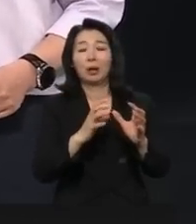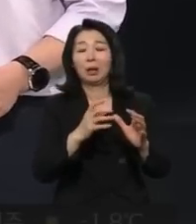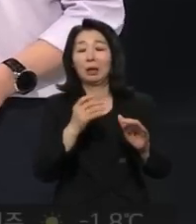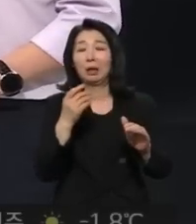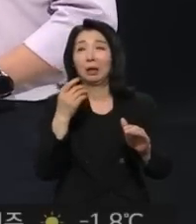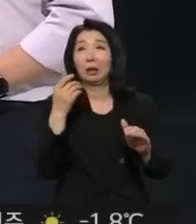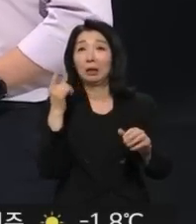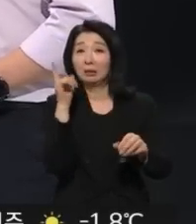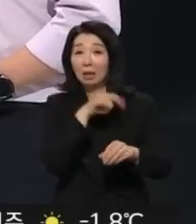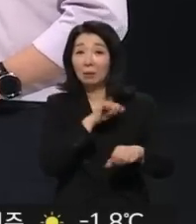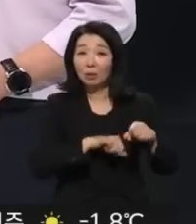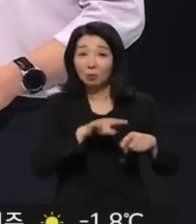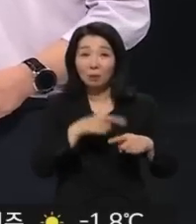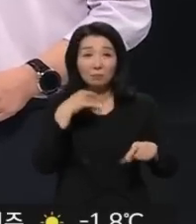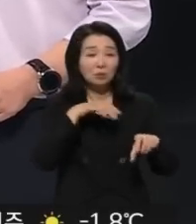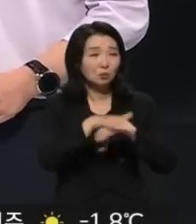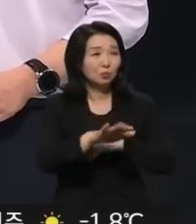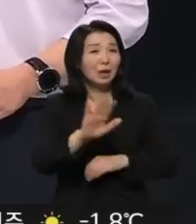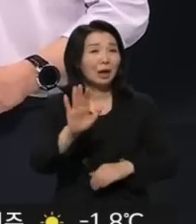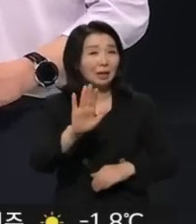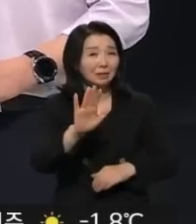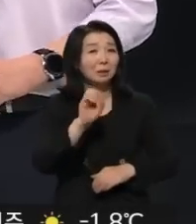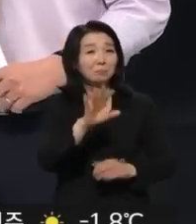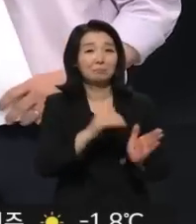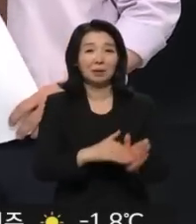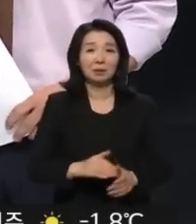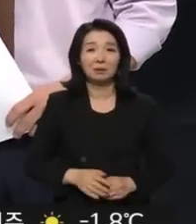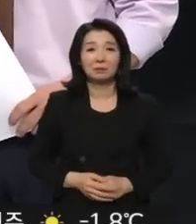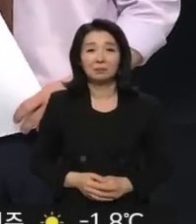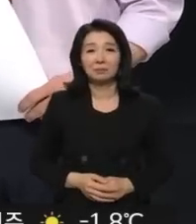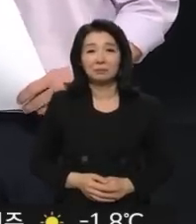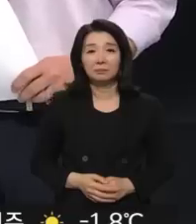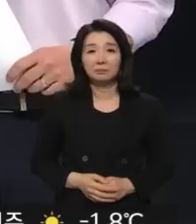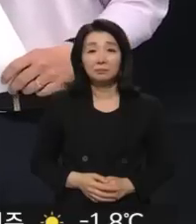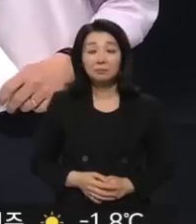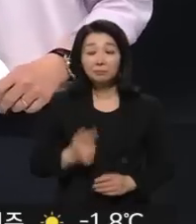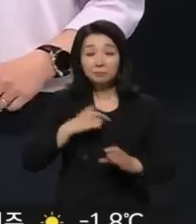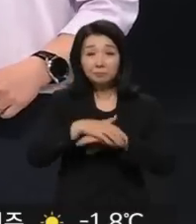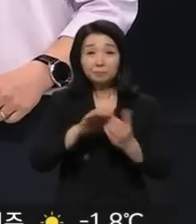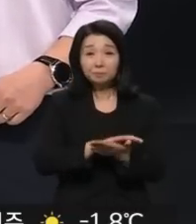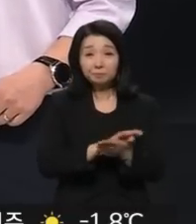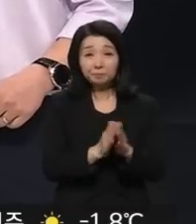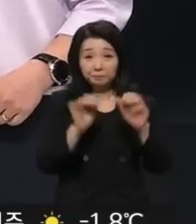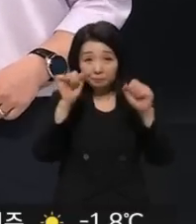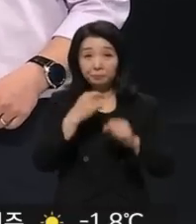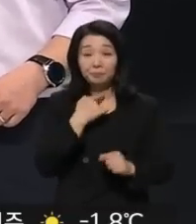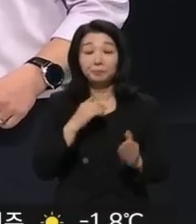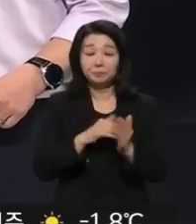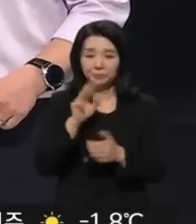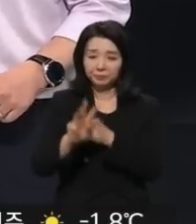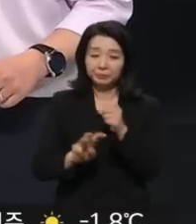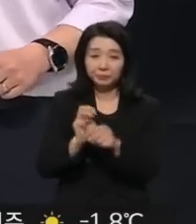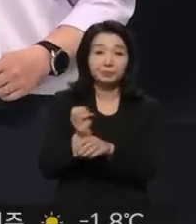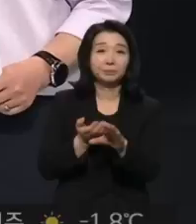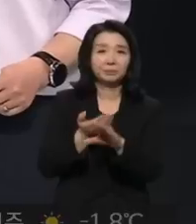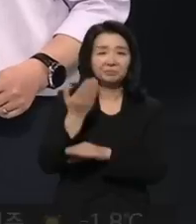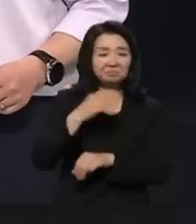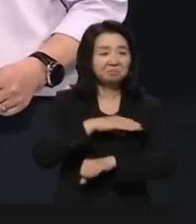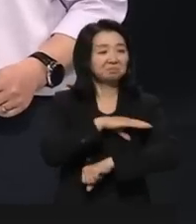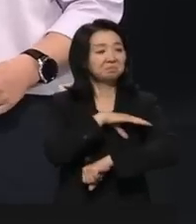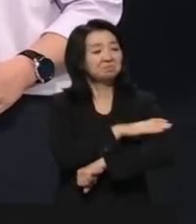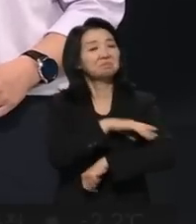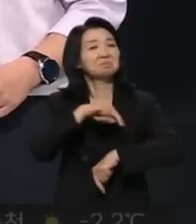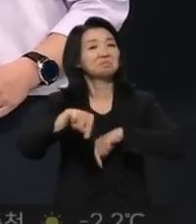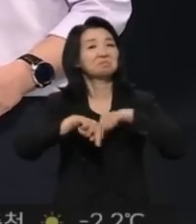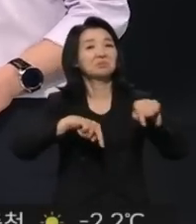방식은 민주주의가 아니다라고 쏘아붙였습니다. 민주화 운동을 했다는 이유로 30여 년 이상 기득권을 누려온